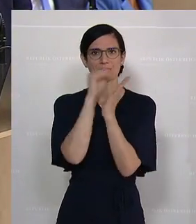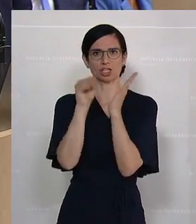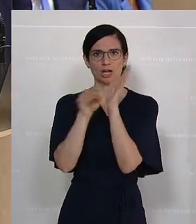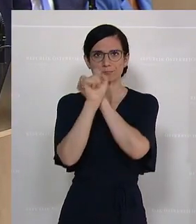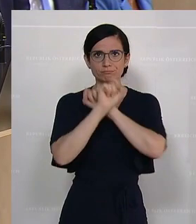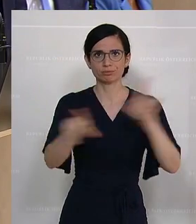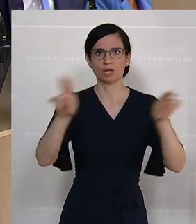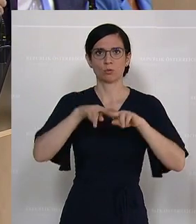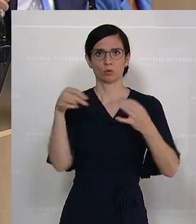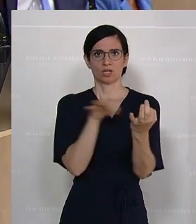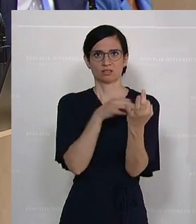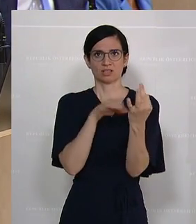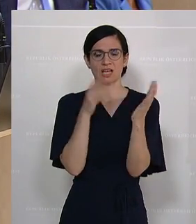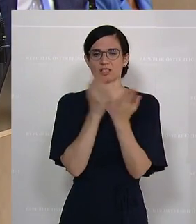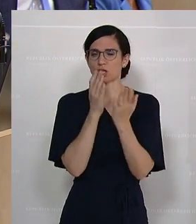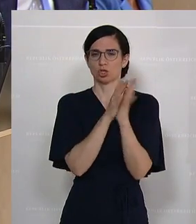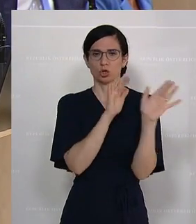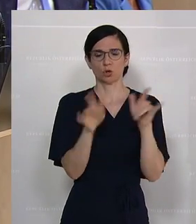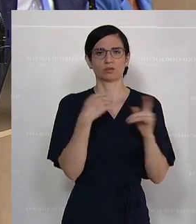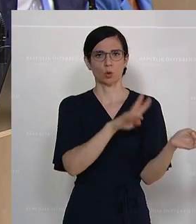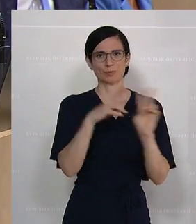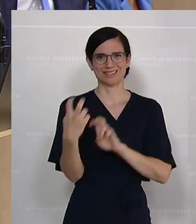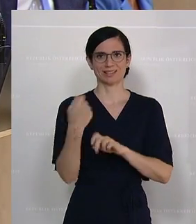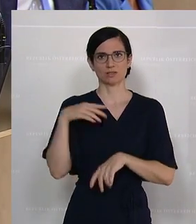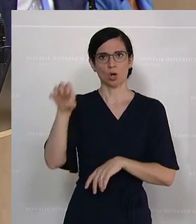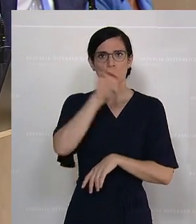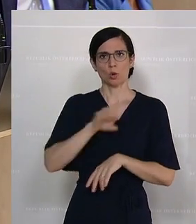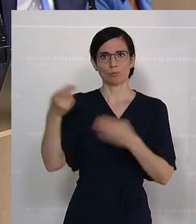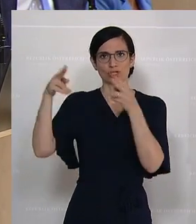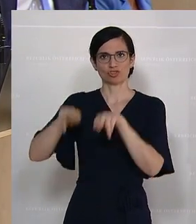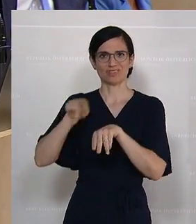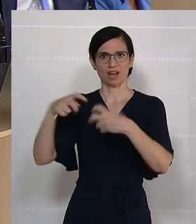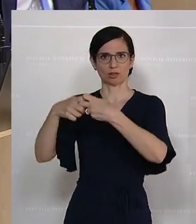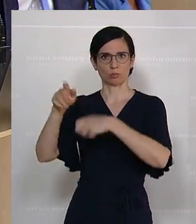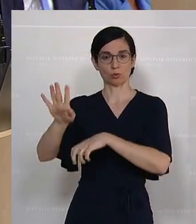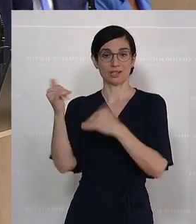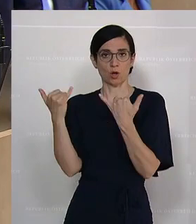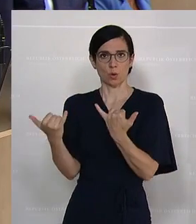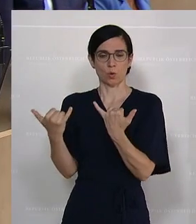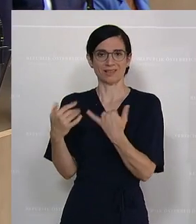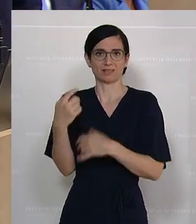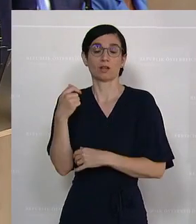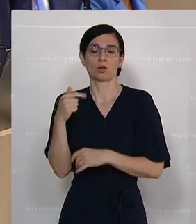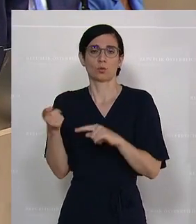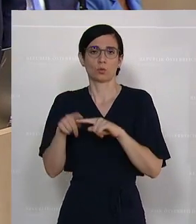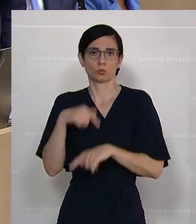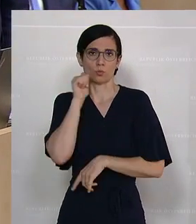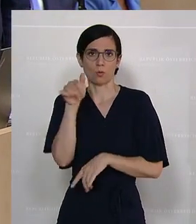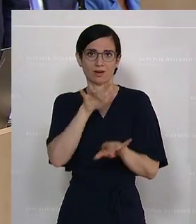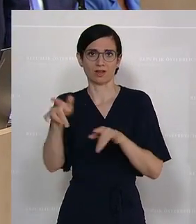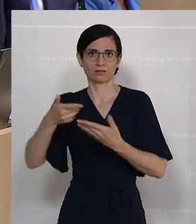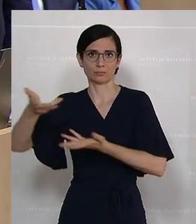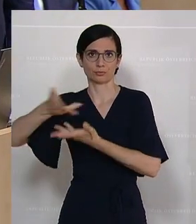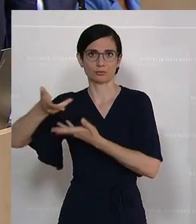bundeskanzlers hier im parlament eingetreten dass er sich beim europäischen rat befindet er heute und morgen tagt und das ist ja kein